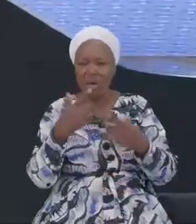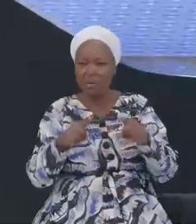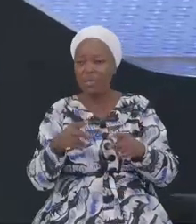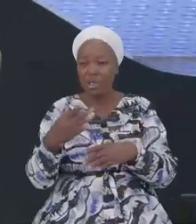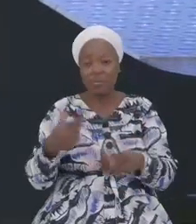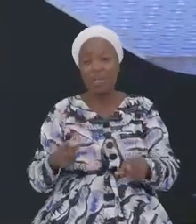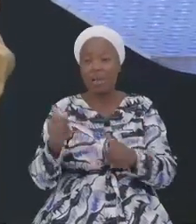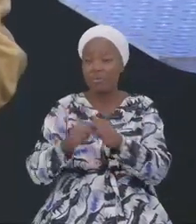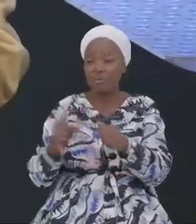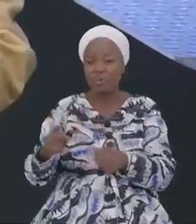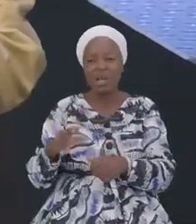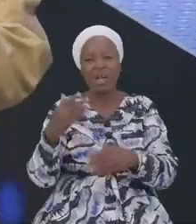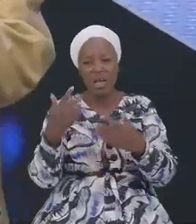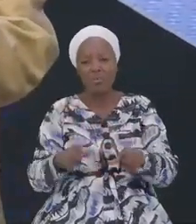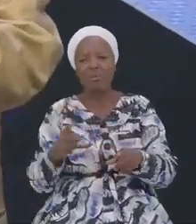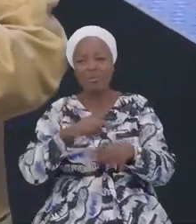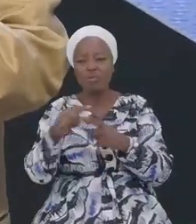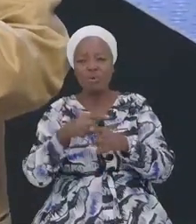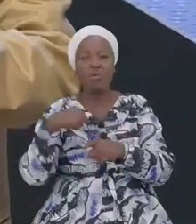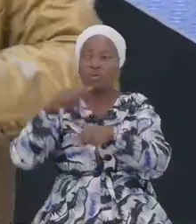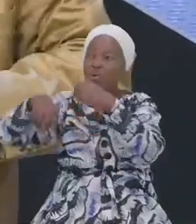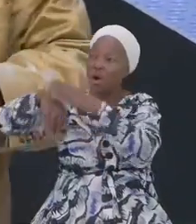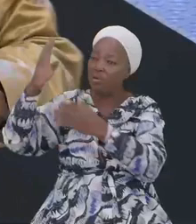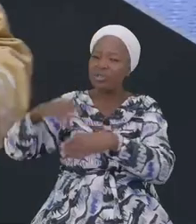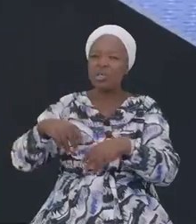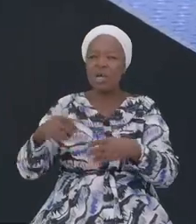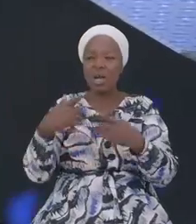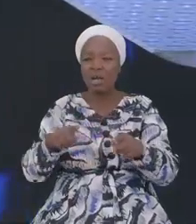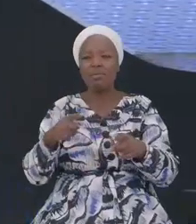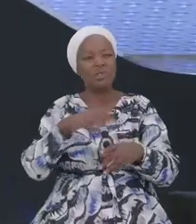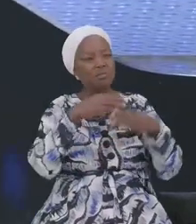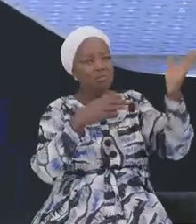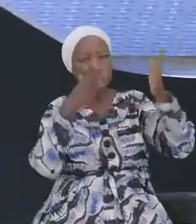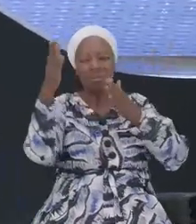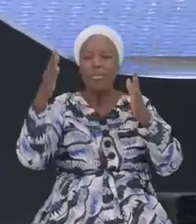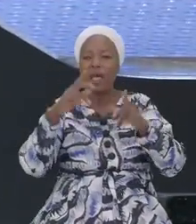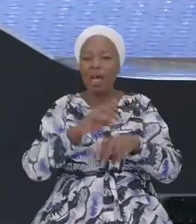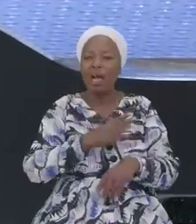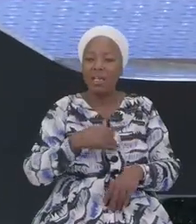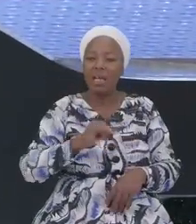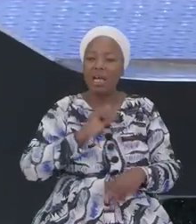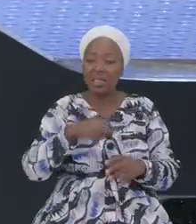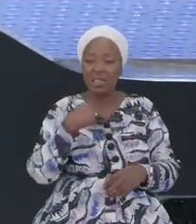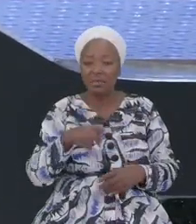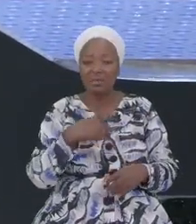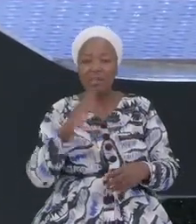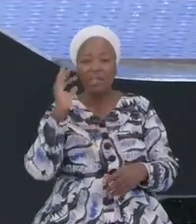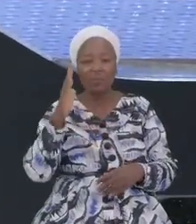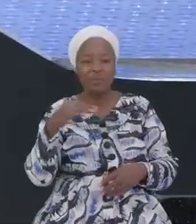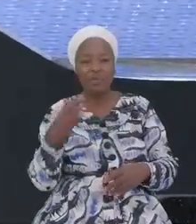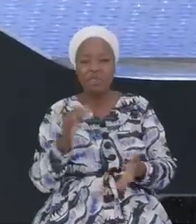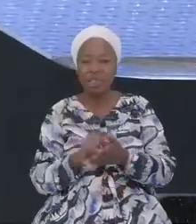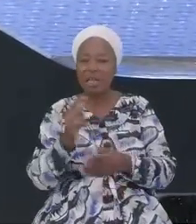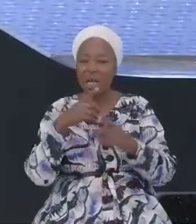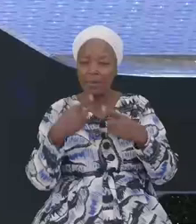passent partout. Cela se passe partout où nous allons. Cela se passe sur le terrain où nous allons, dans les croisades. Je peux vous raconter des témoignages